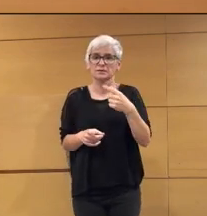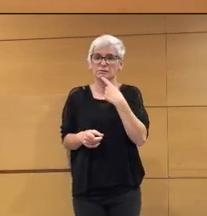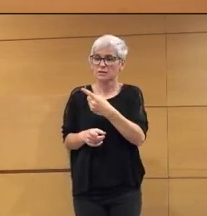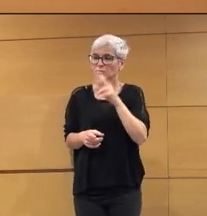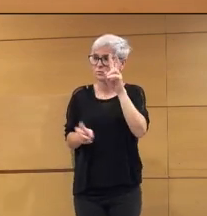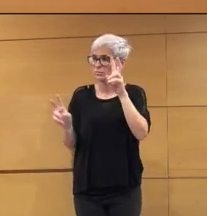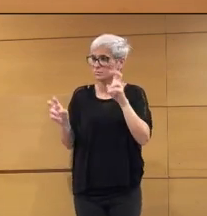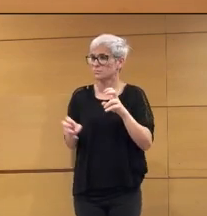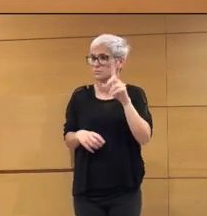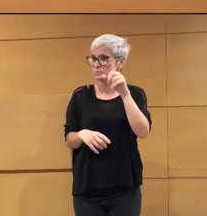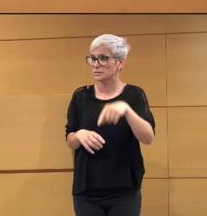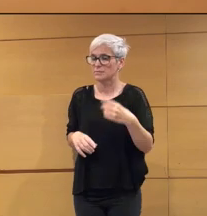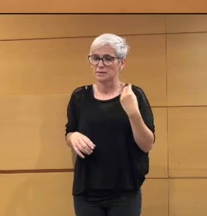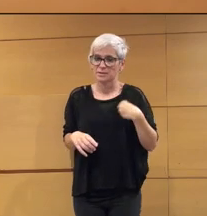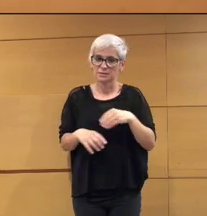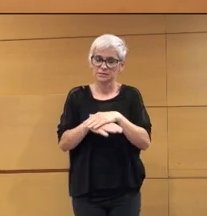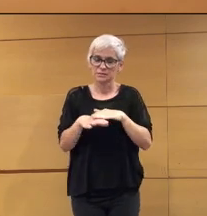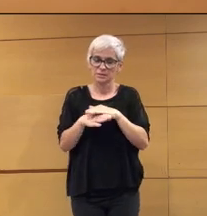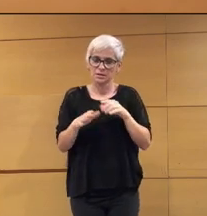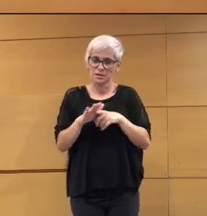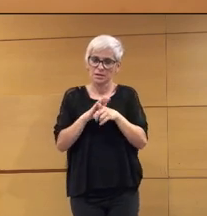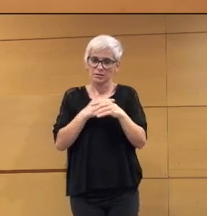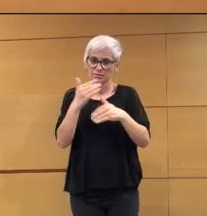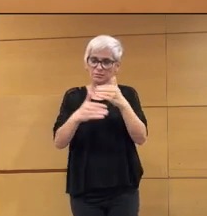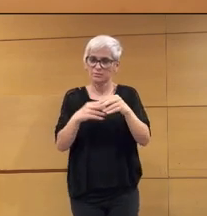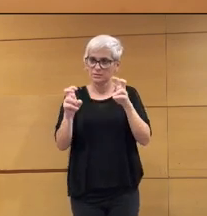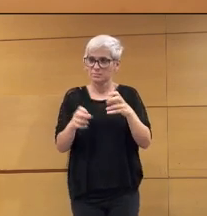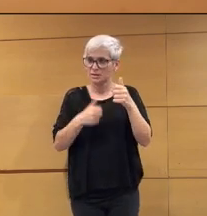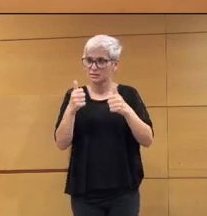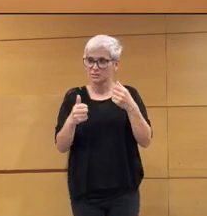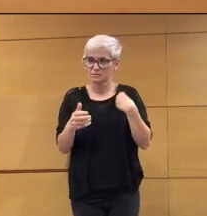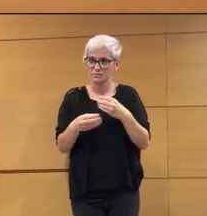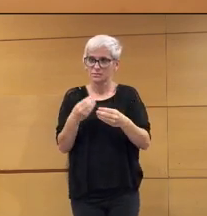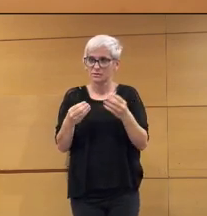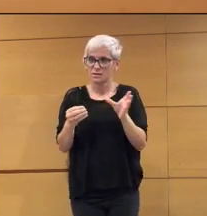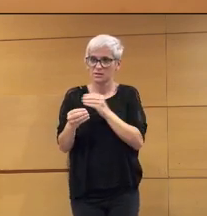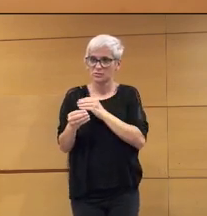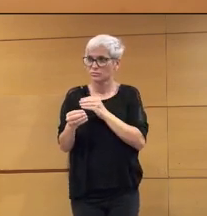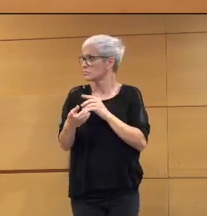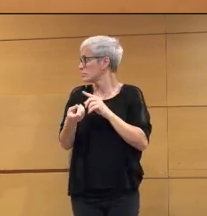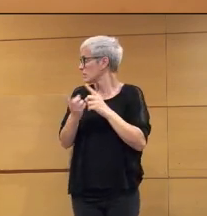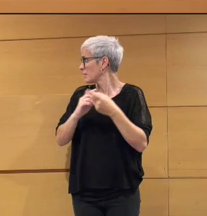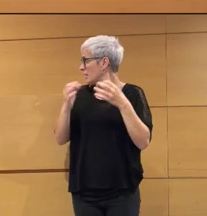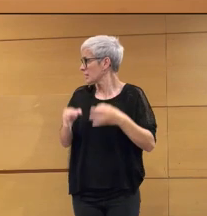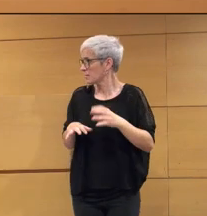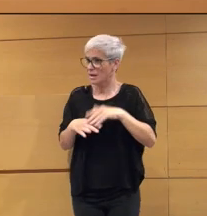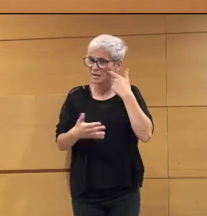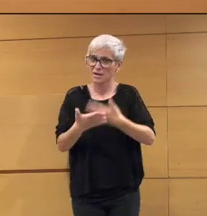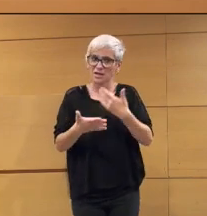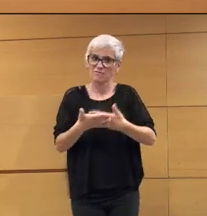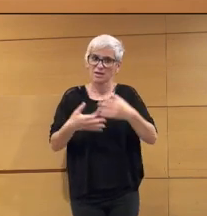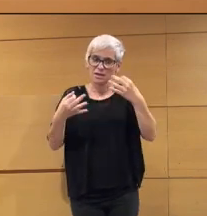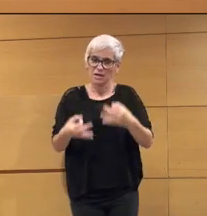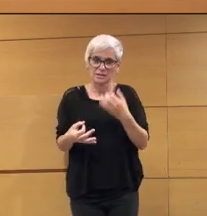tema, o sigui, dins de les tecnologies que s'estan desenvolupant per una qüestió de verificació, també hi ha tot el tema de blockchain per verificar, o sigui,